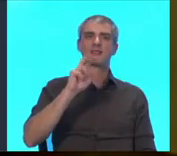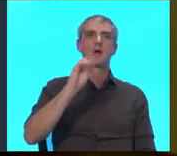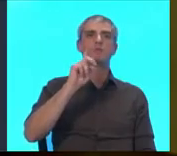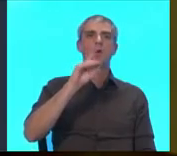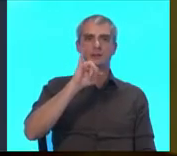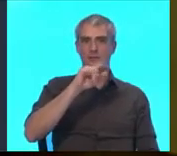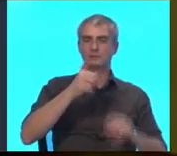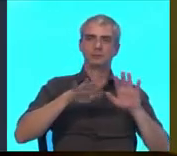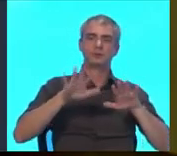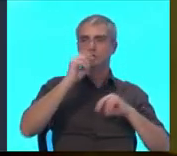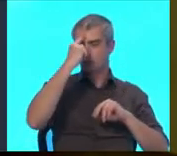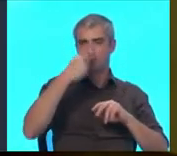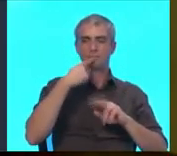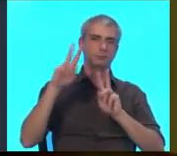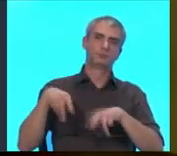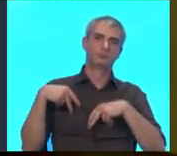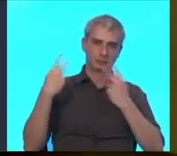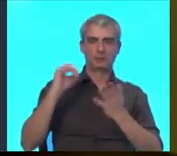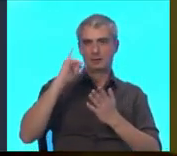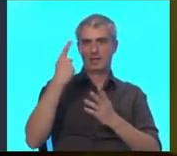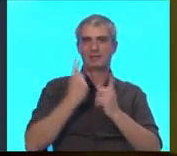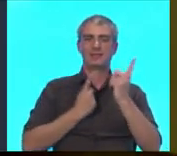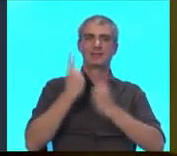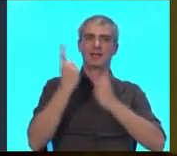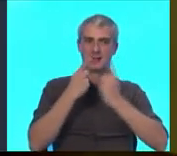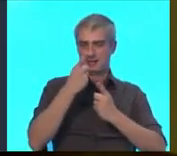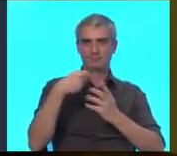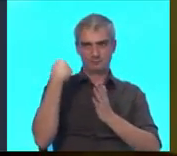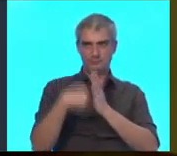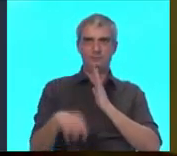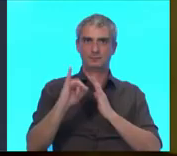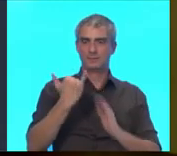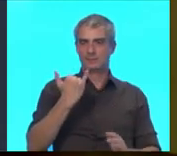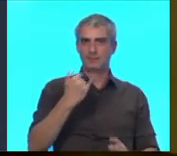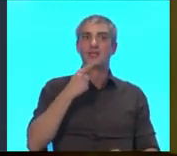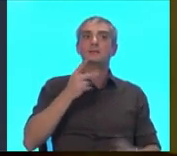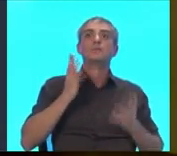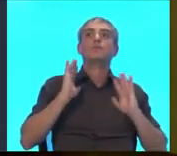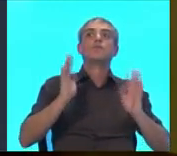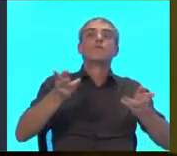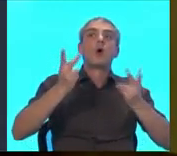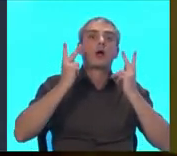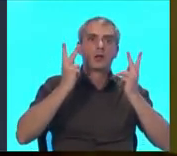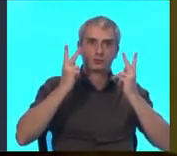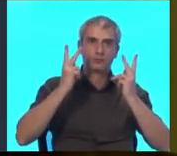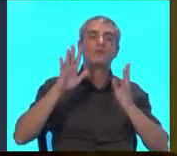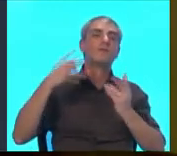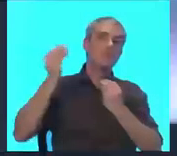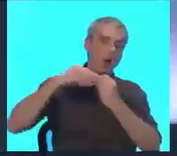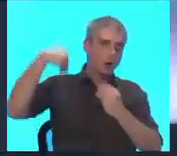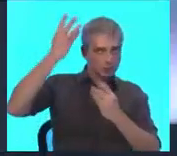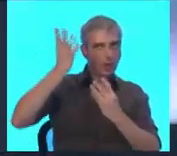לנו שהיא מחזירה את עסקת הספייק למסלול. זה מאוד חשוב, ויהיו עוד הרבה